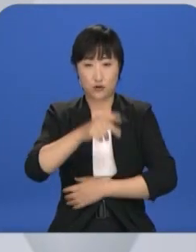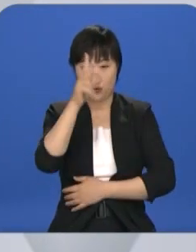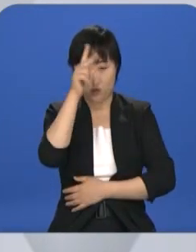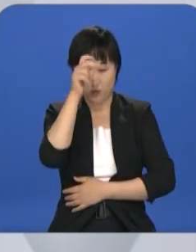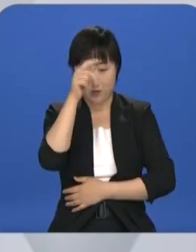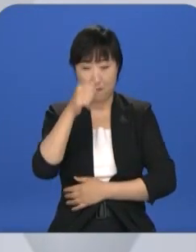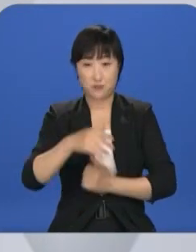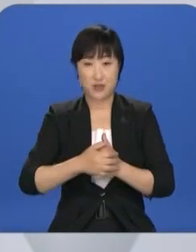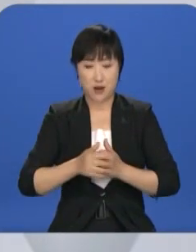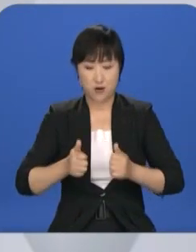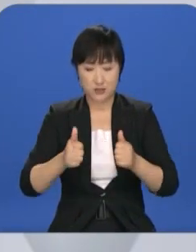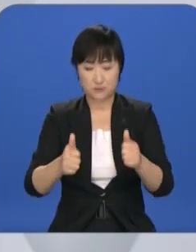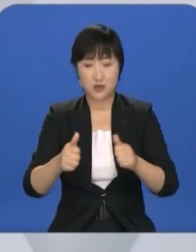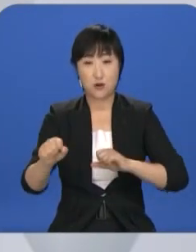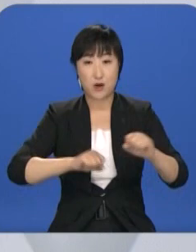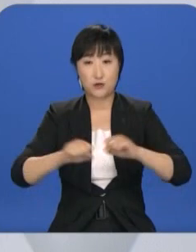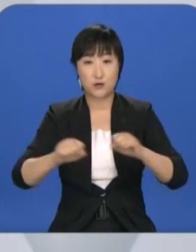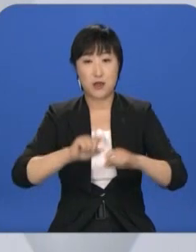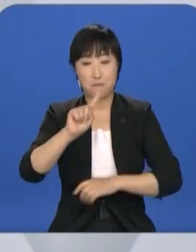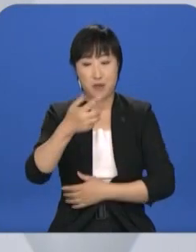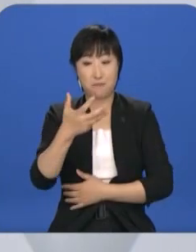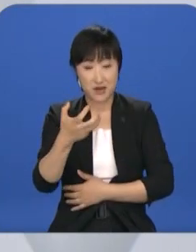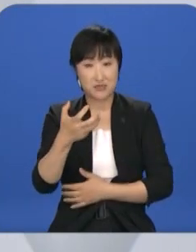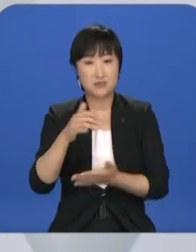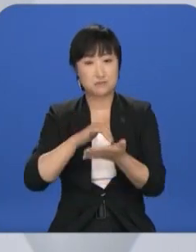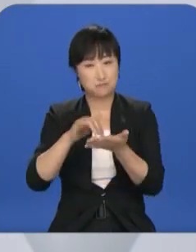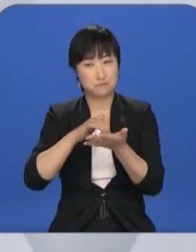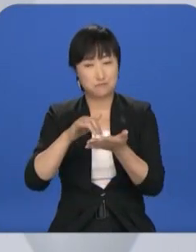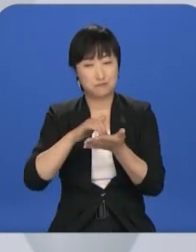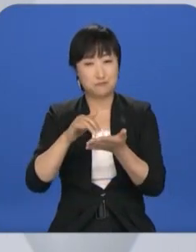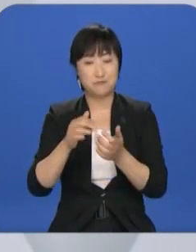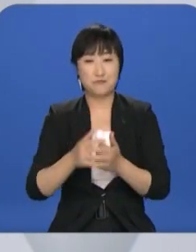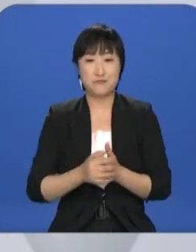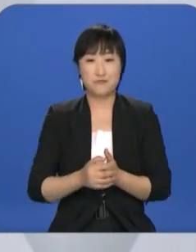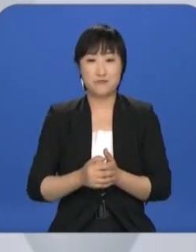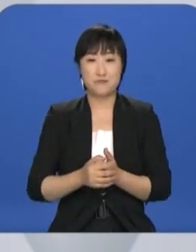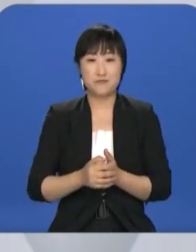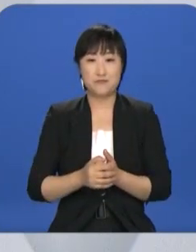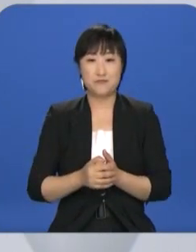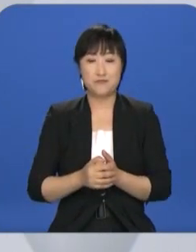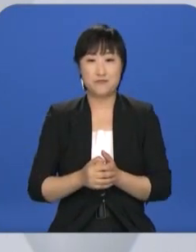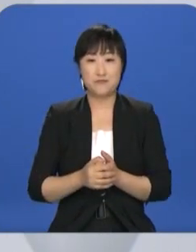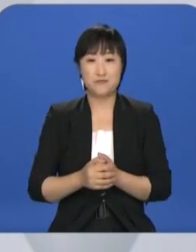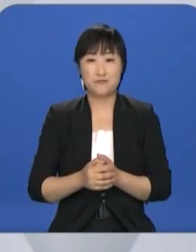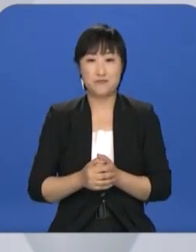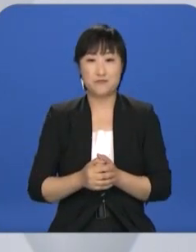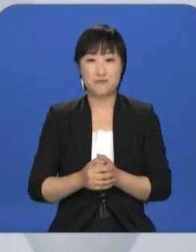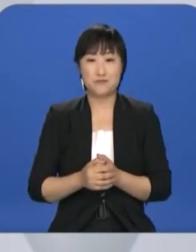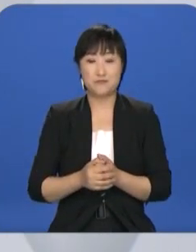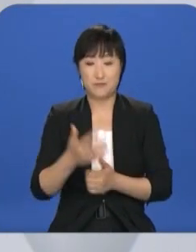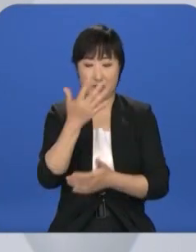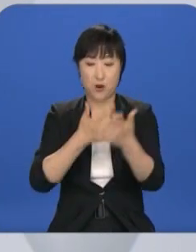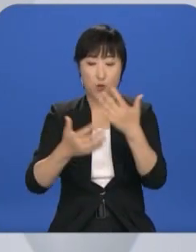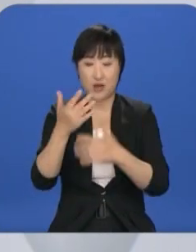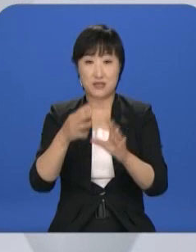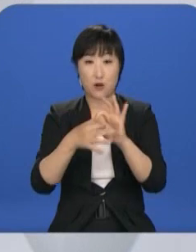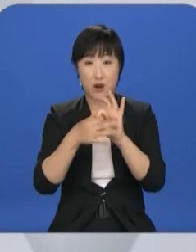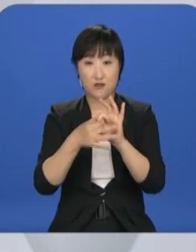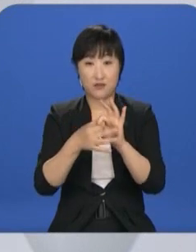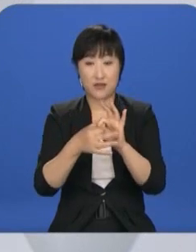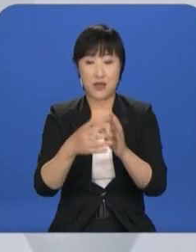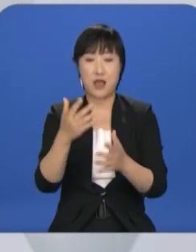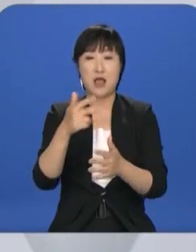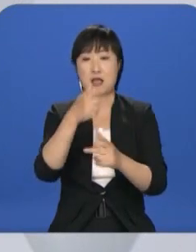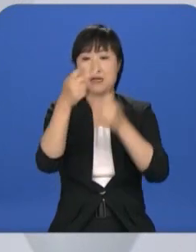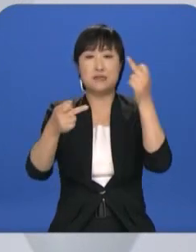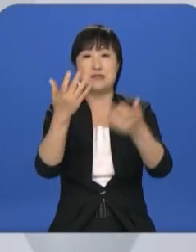자율방범대원들이 열심히 활동하고 계시는데 180명 정도 됩니다. 그리고 이제 이 화재에 관한